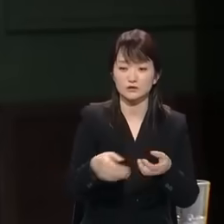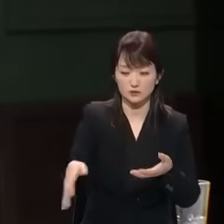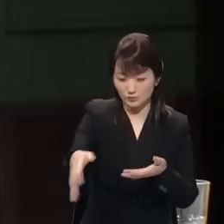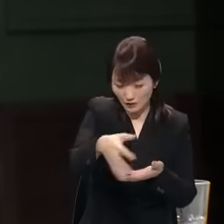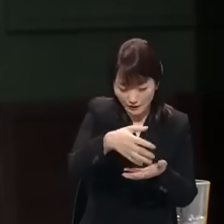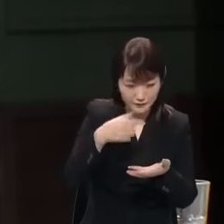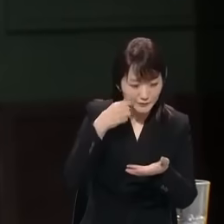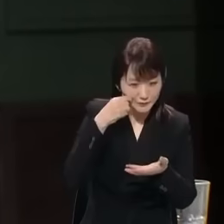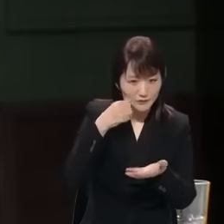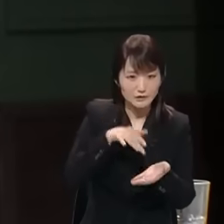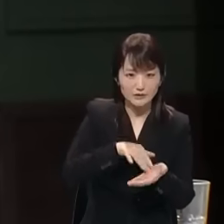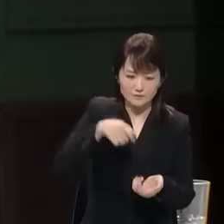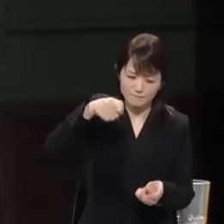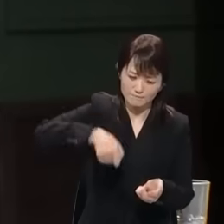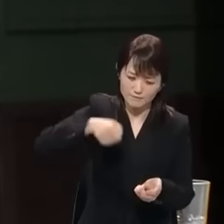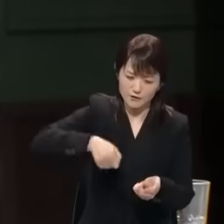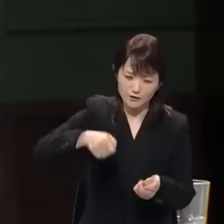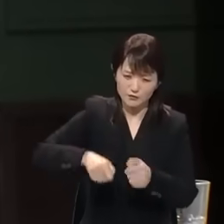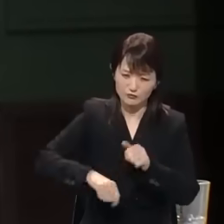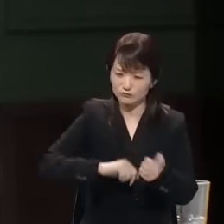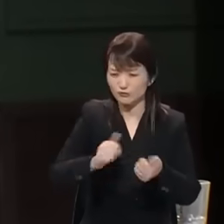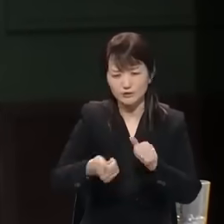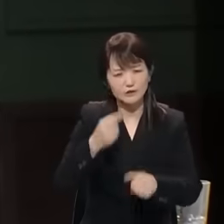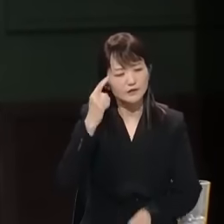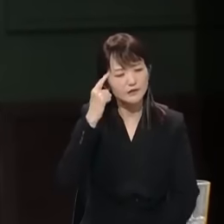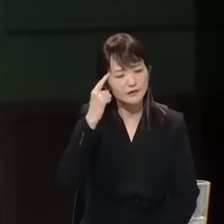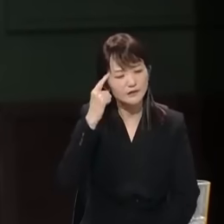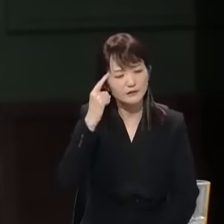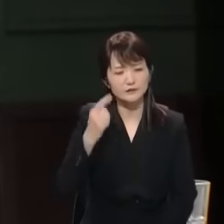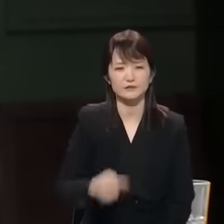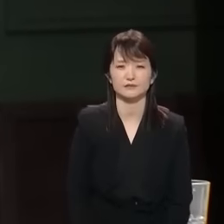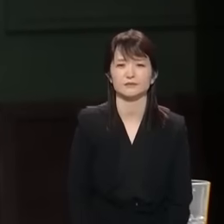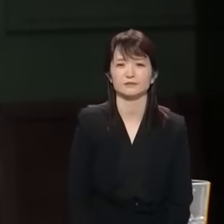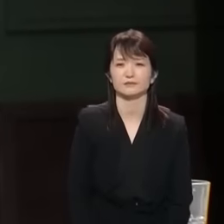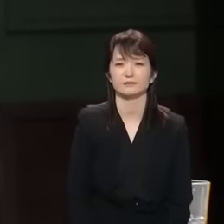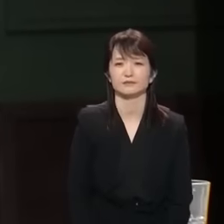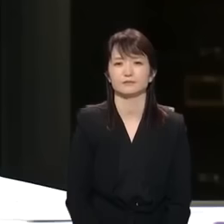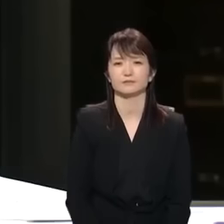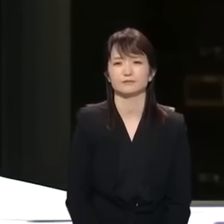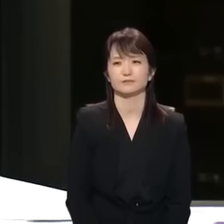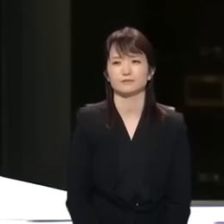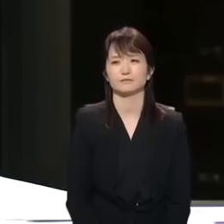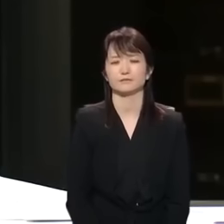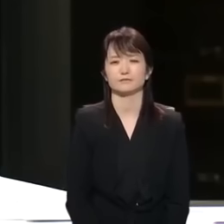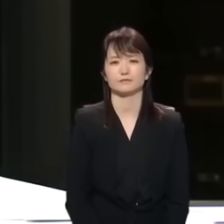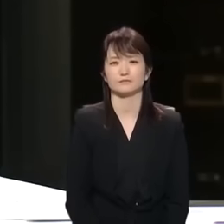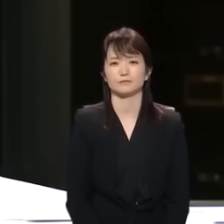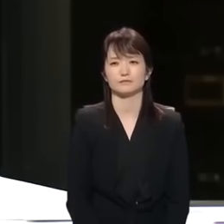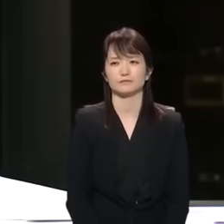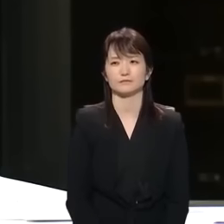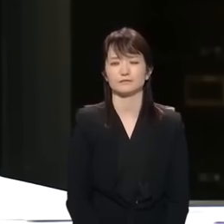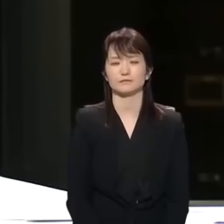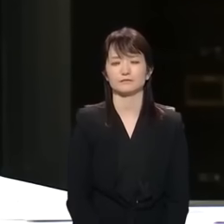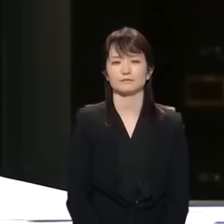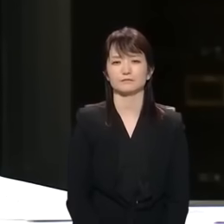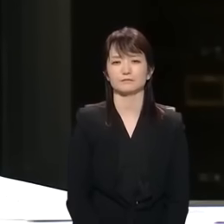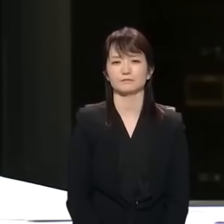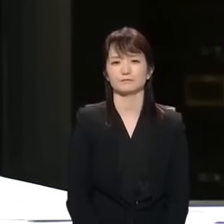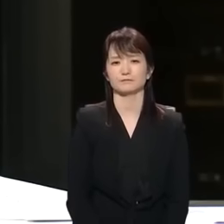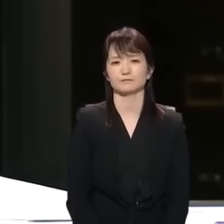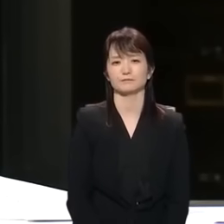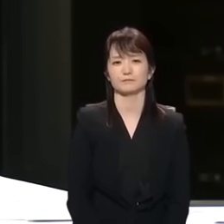쳐서 다 두릅 없애야 하나 이런 얘기까지도 지난해부터는 하셨다는 겁니다 아 그렇게 정말 극단적인 극약 처방까지